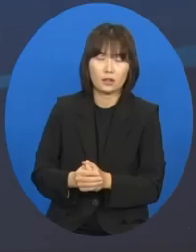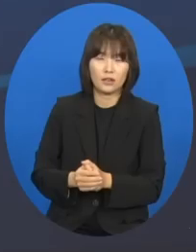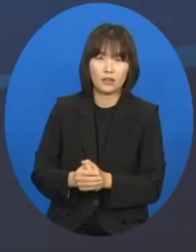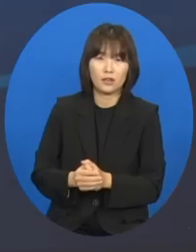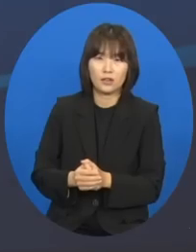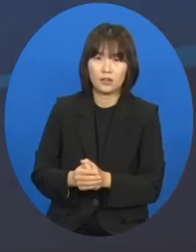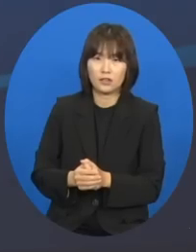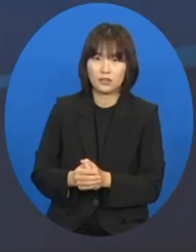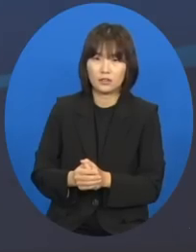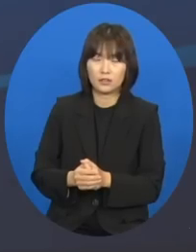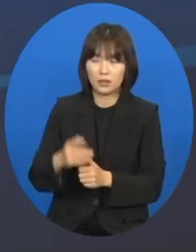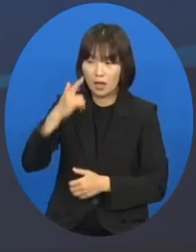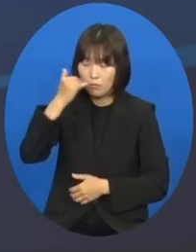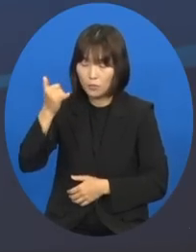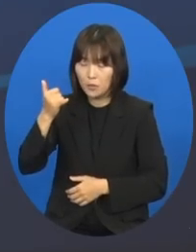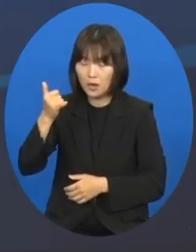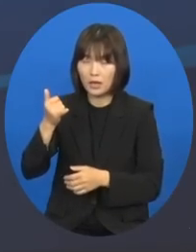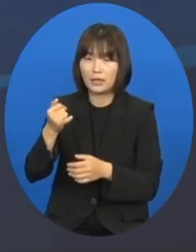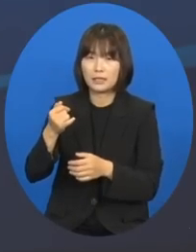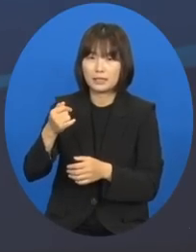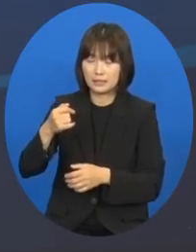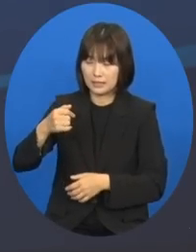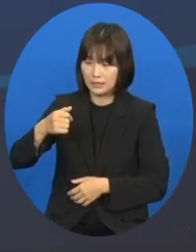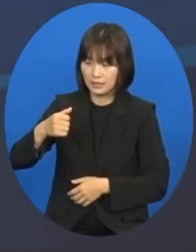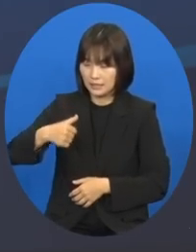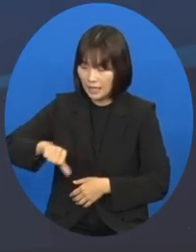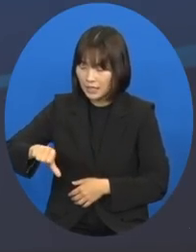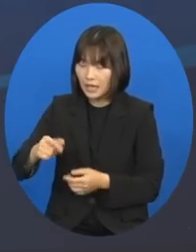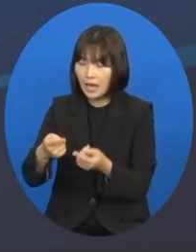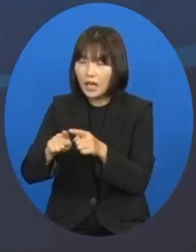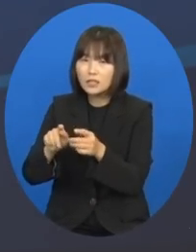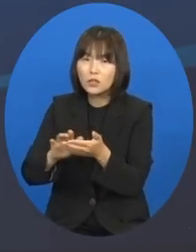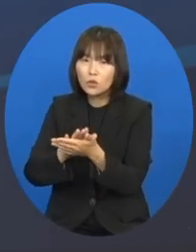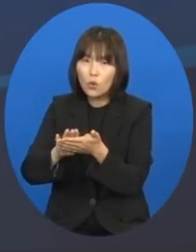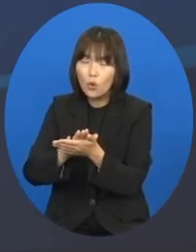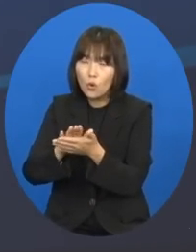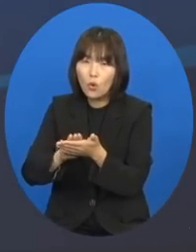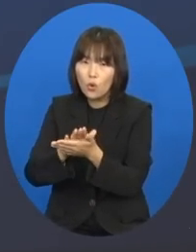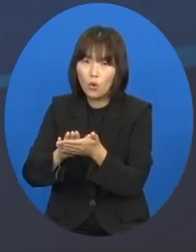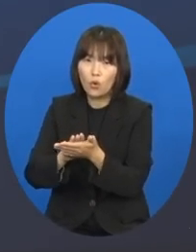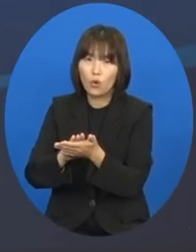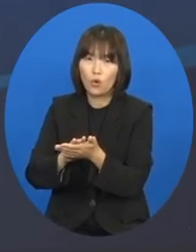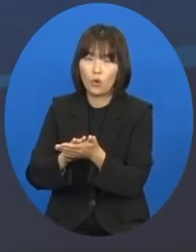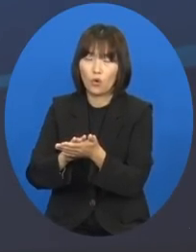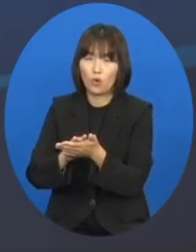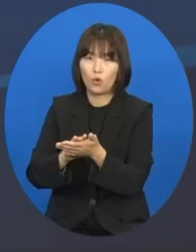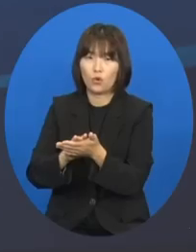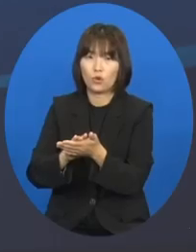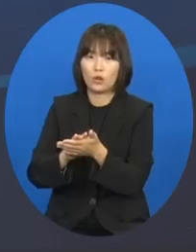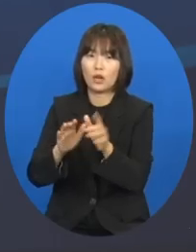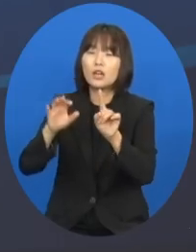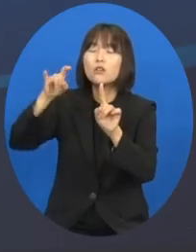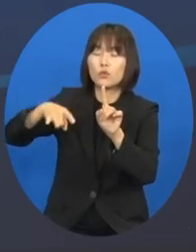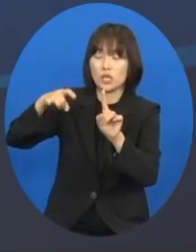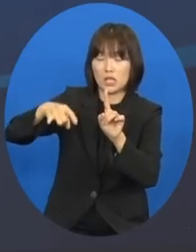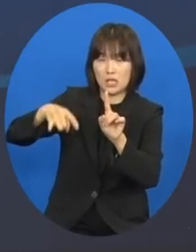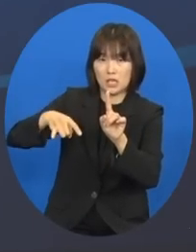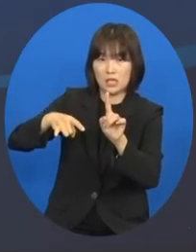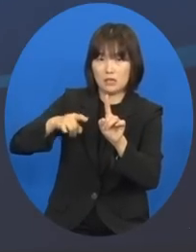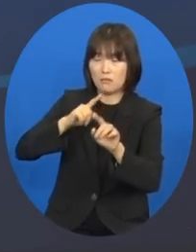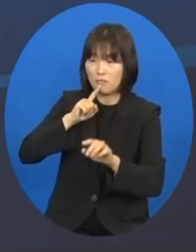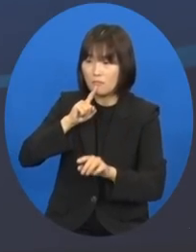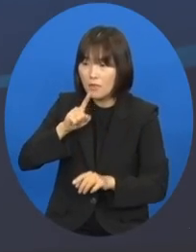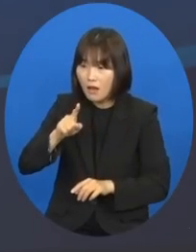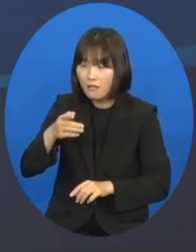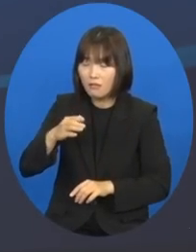같이 우리 아이랑 놀아 줬으면 하는 아이 용순이래 너 그거 알고 있어 그랬더니 얘가 썩소를 날리면서 내가 밖에서는